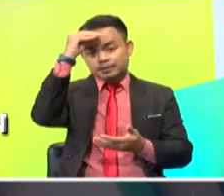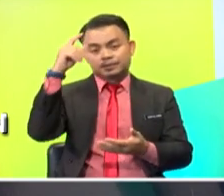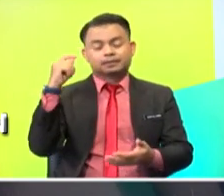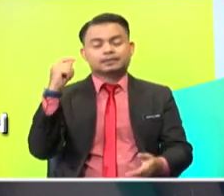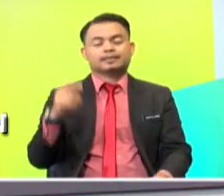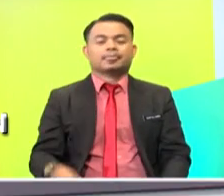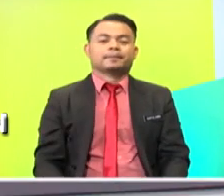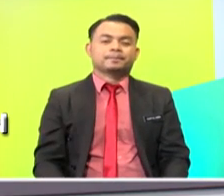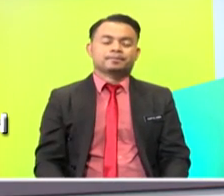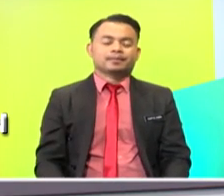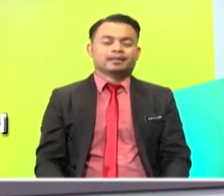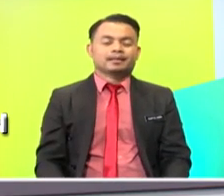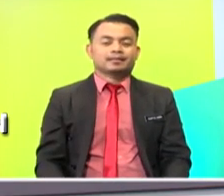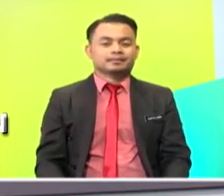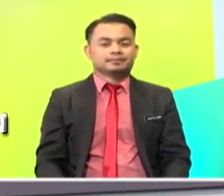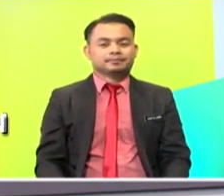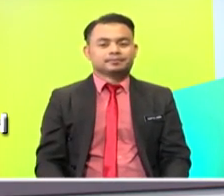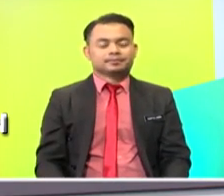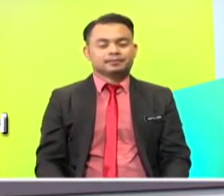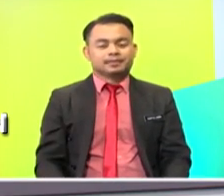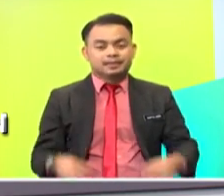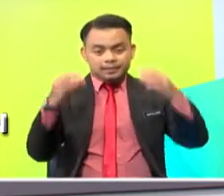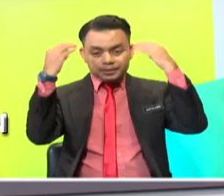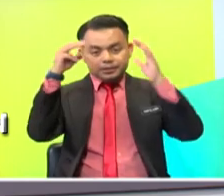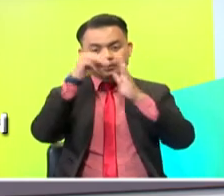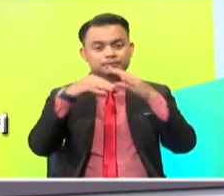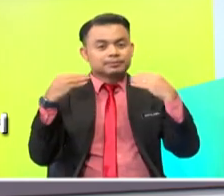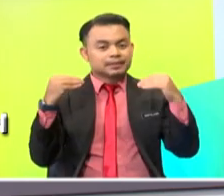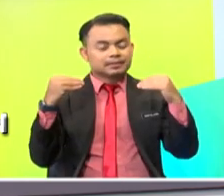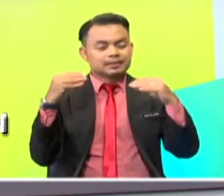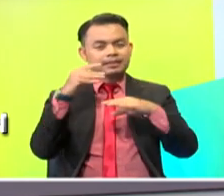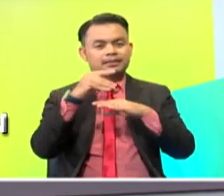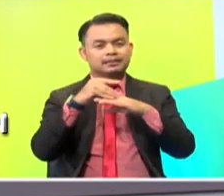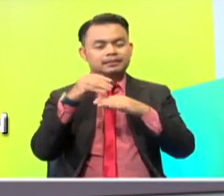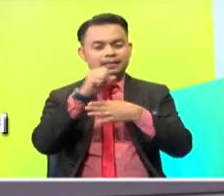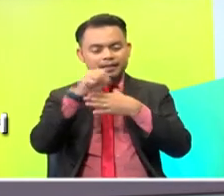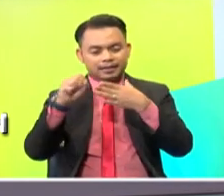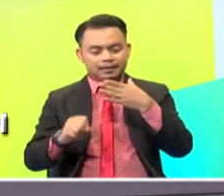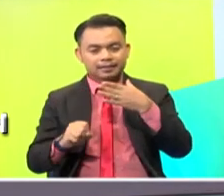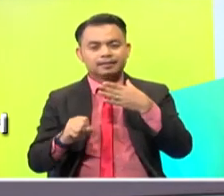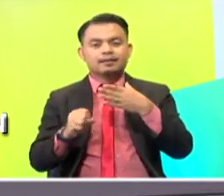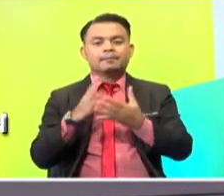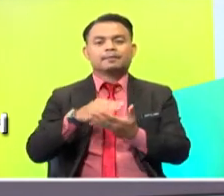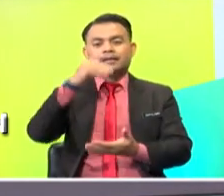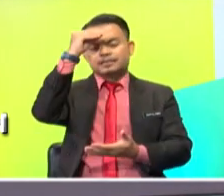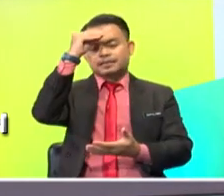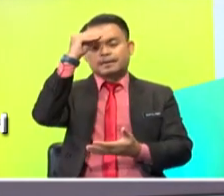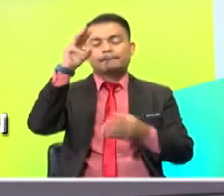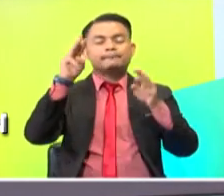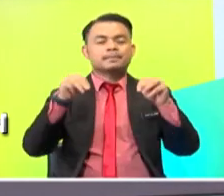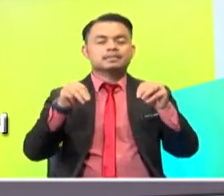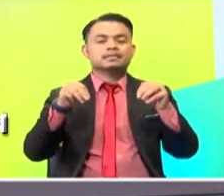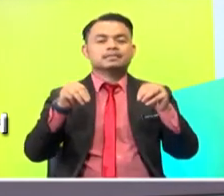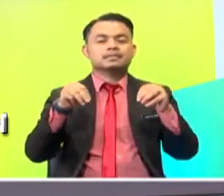mesti Fika Billa kicikku mengajar di ujung Plaza mesti menjawab soale kiri kita